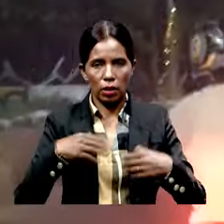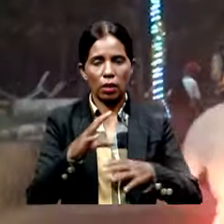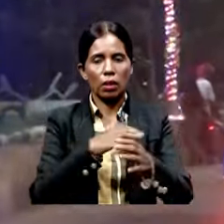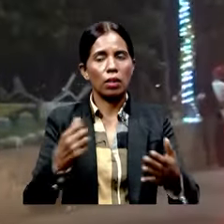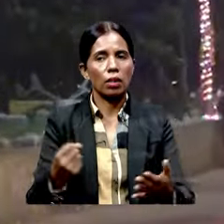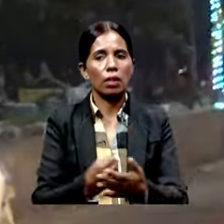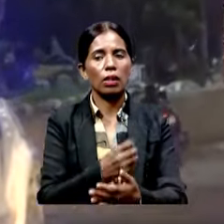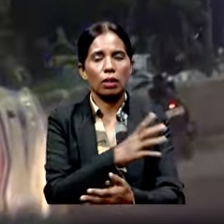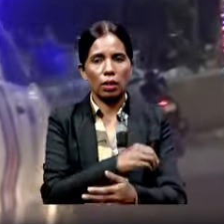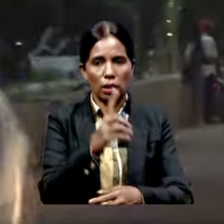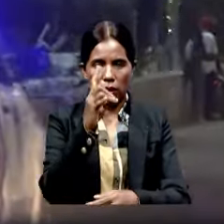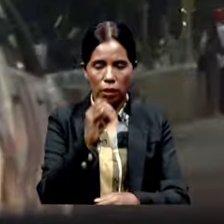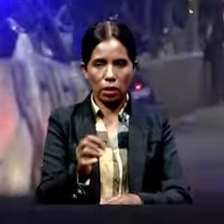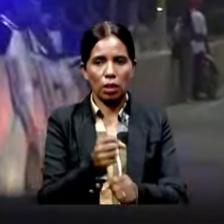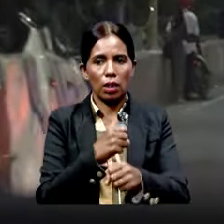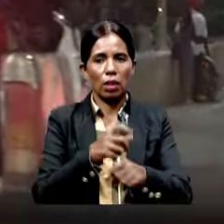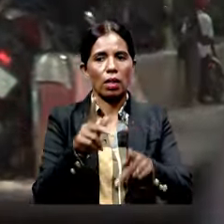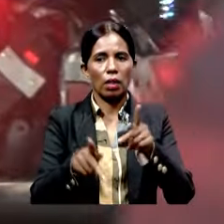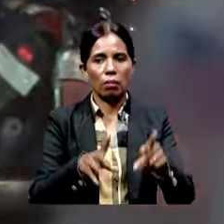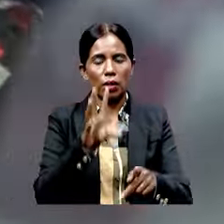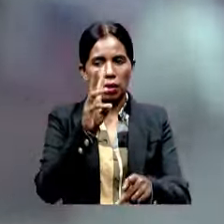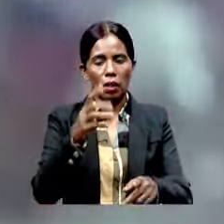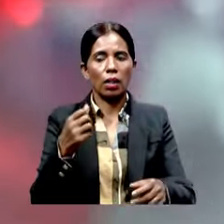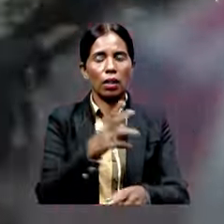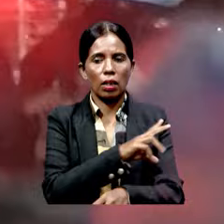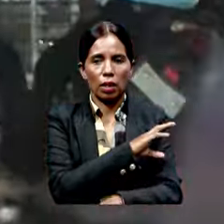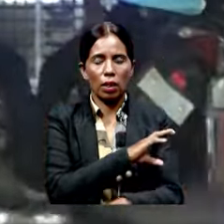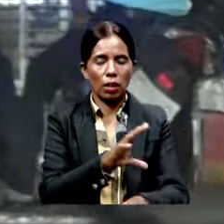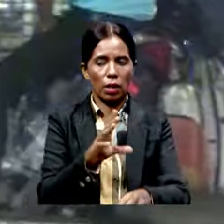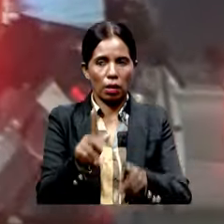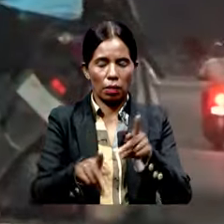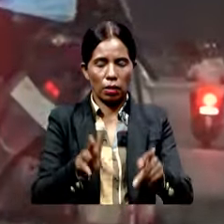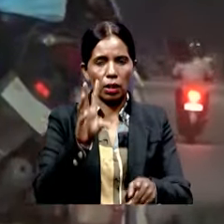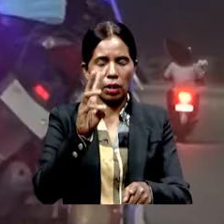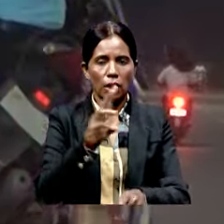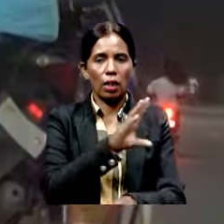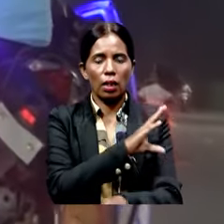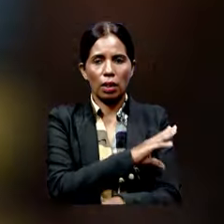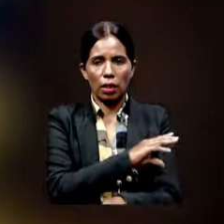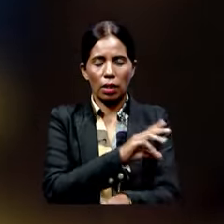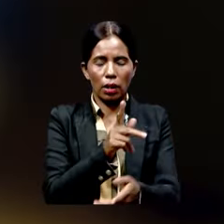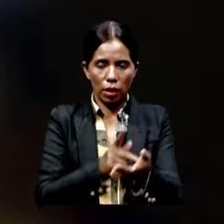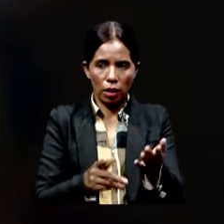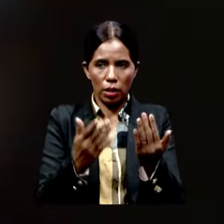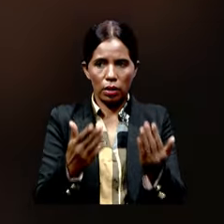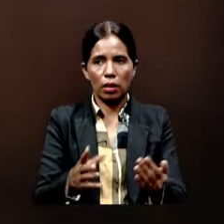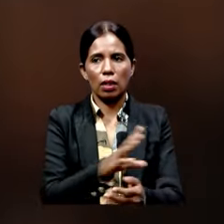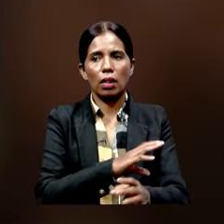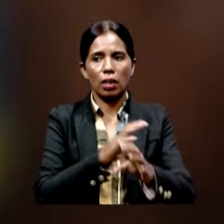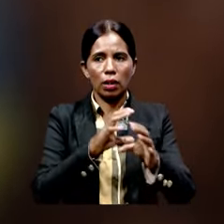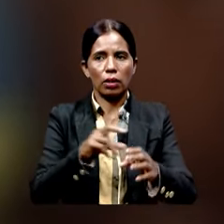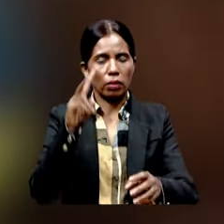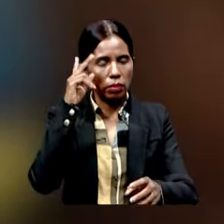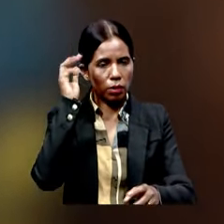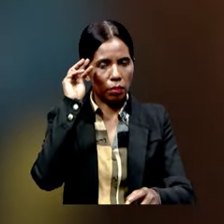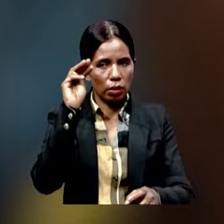a capital de Ili, neve resulta em anangnen cane grave, no nanghitu cane kaman, inclui careta pessoal segurança vice-ministra finanças nian,